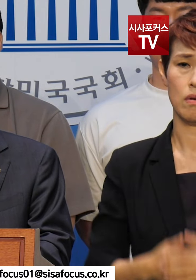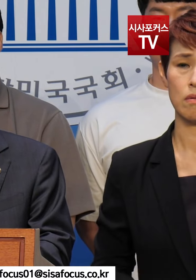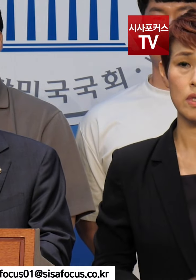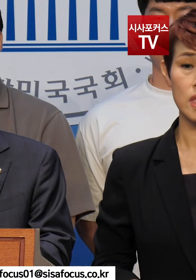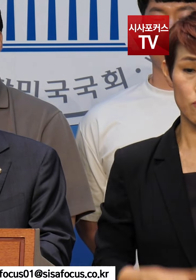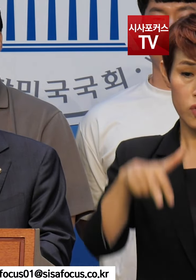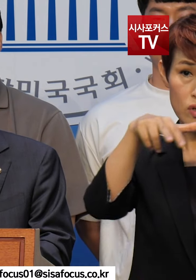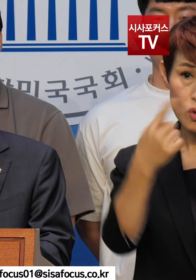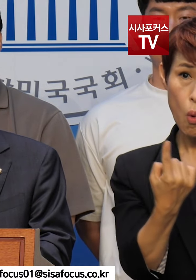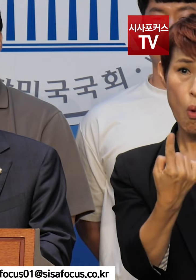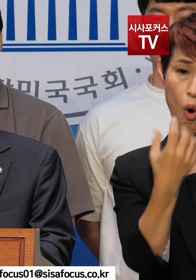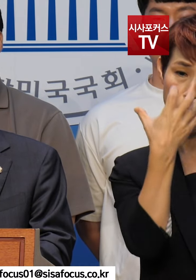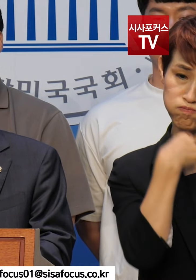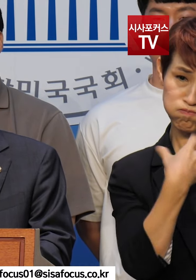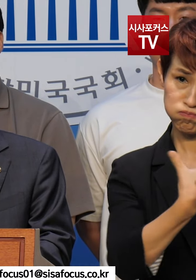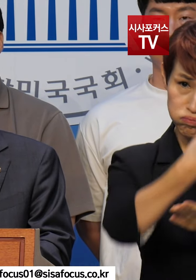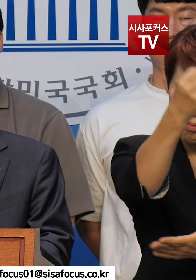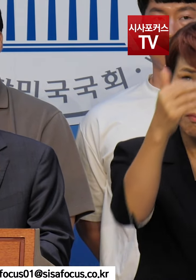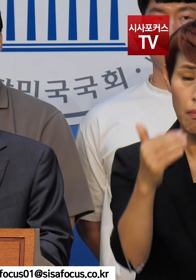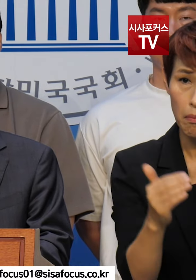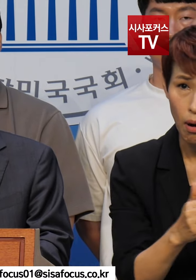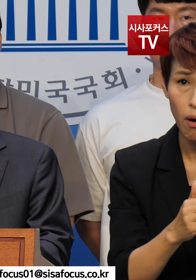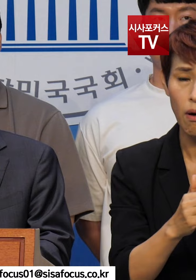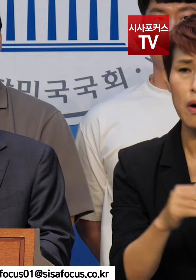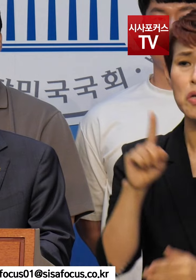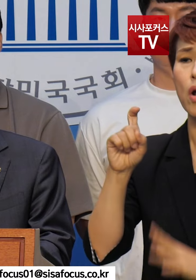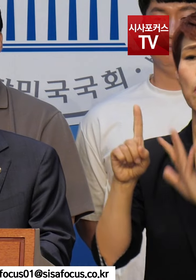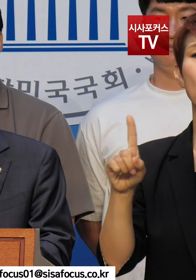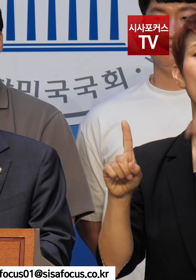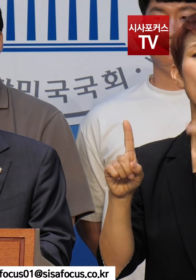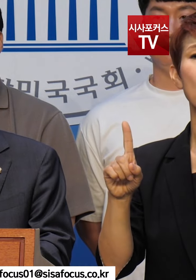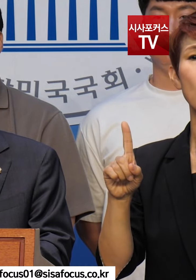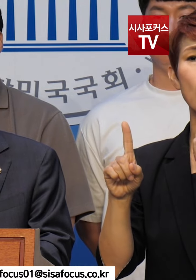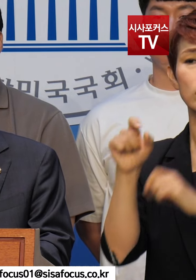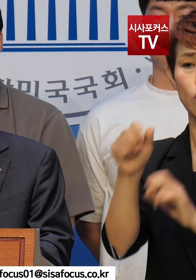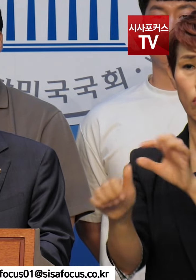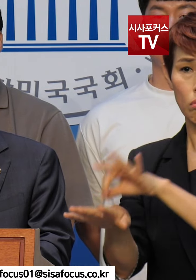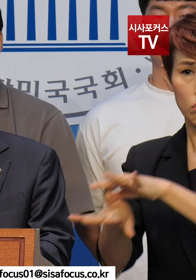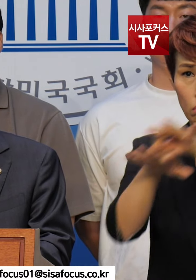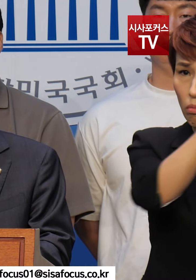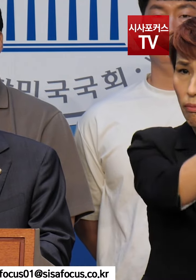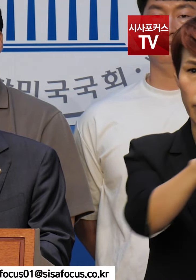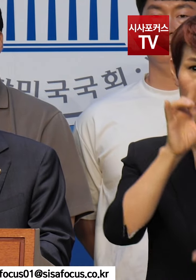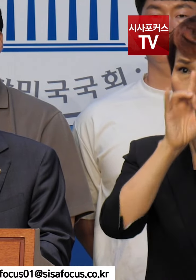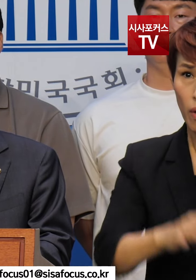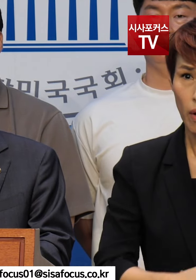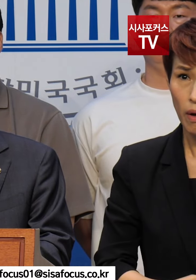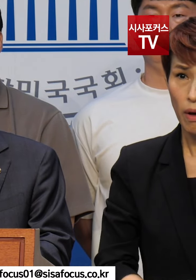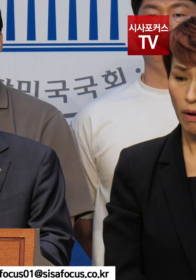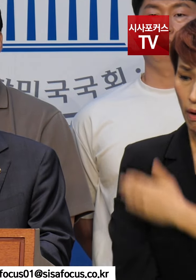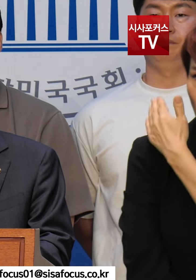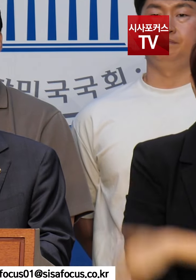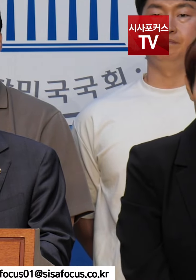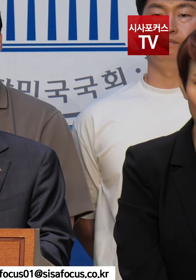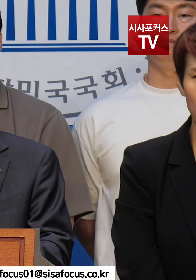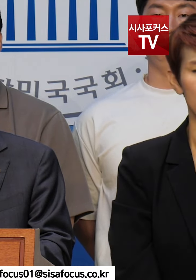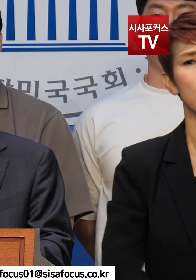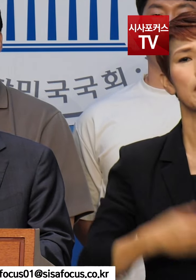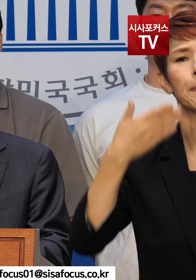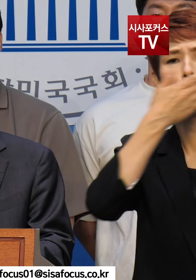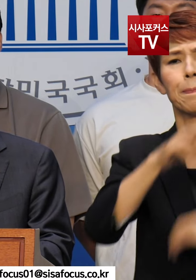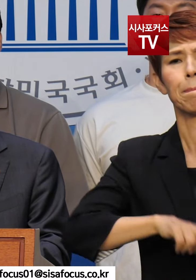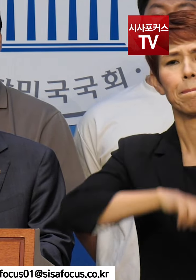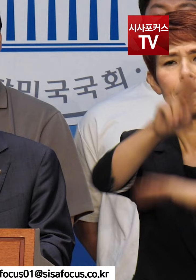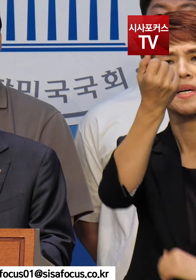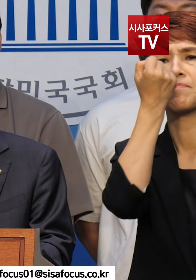수익을 일본으로 거둬들이고 고작 11명에 불과한 노동자의 고용승계 문제를 외면한다면 먹튀 논란은